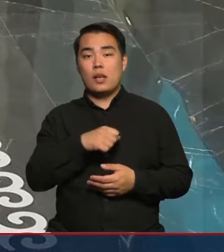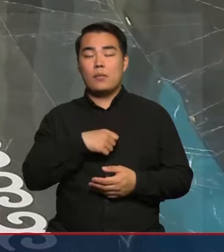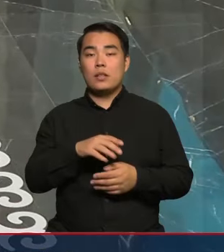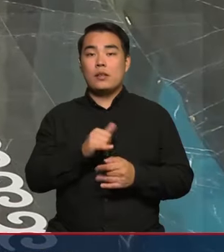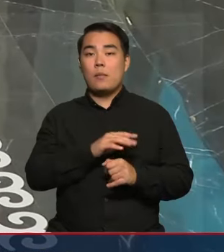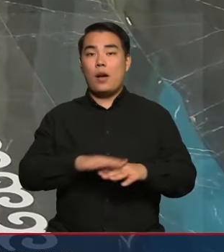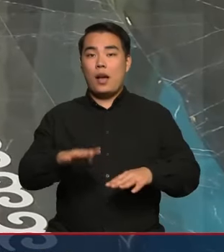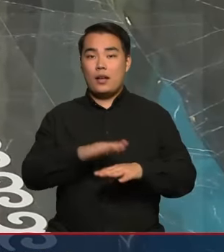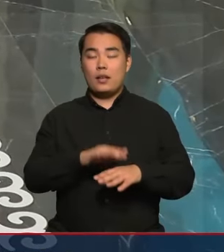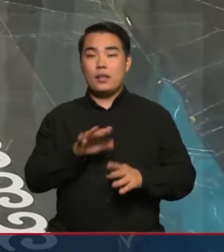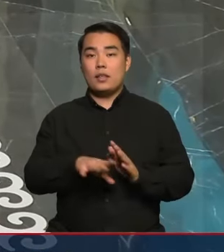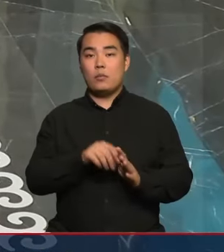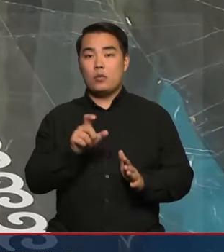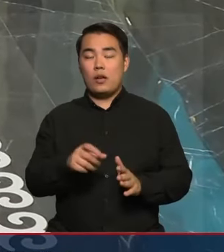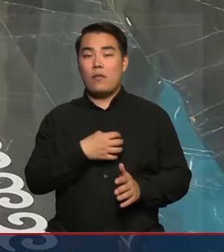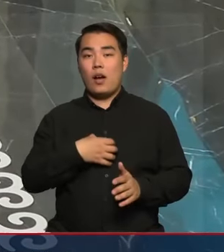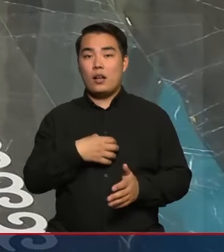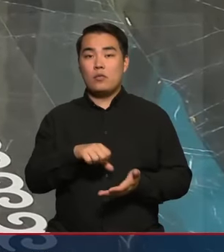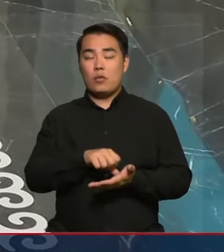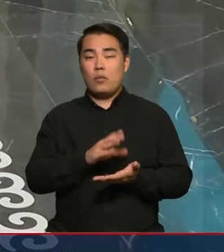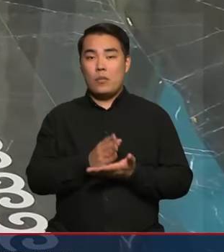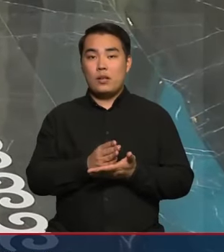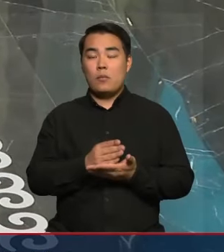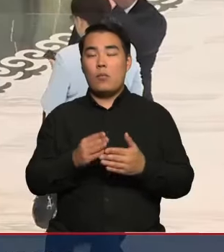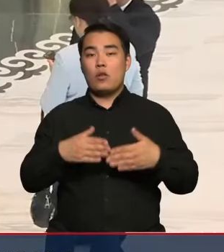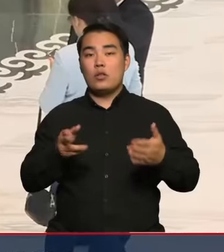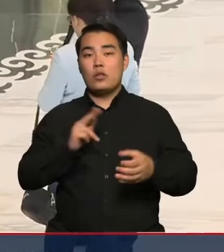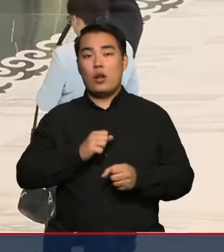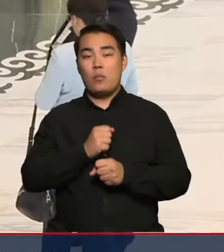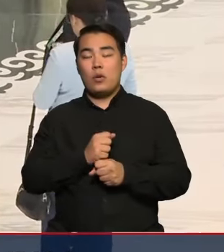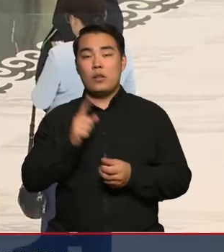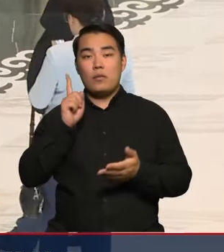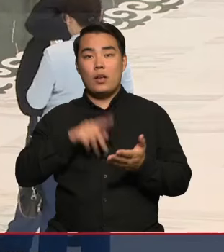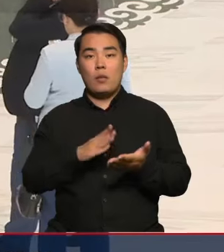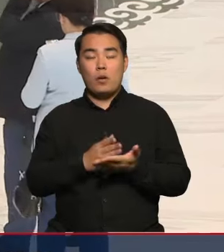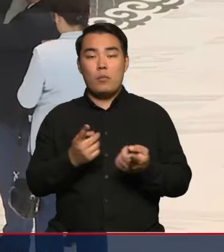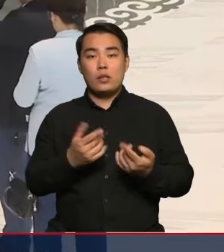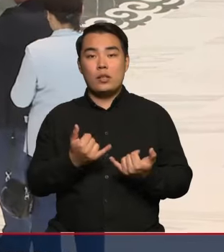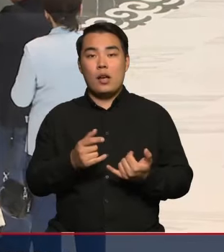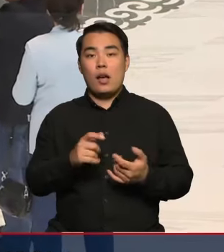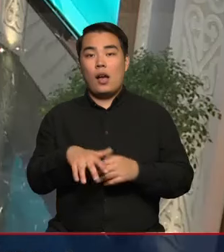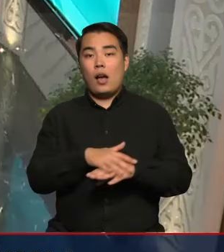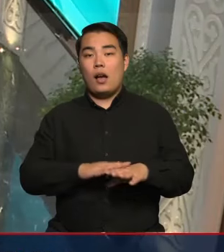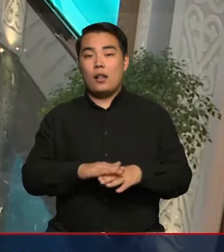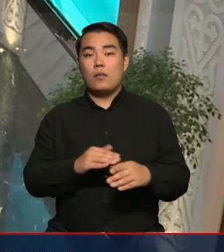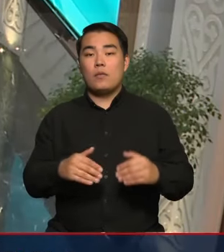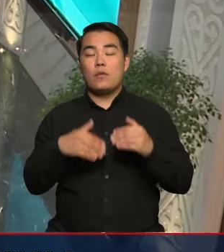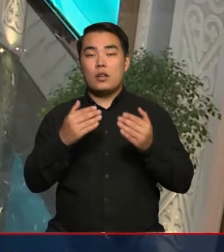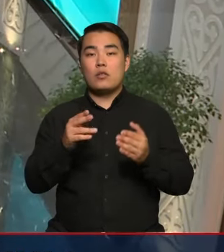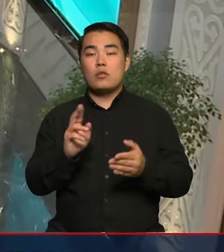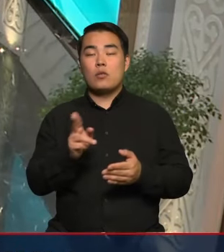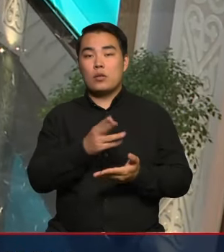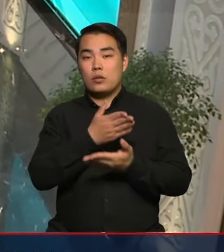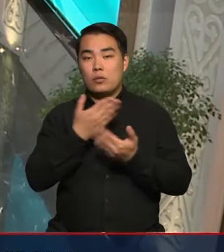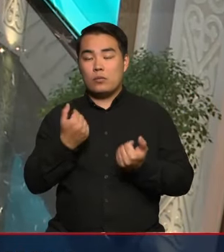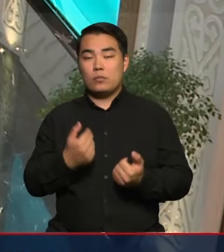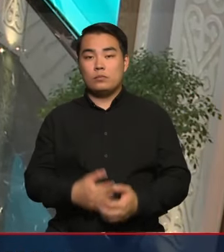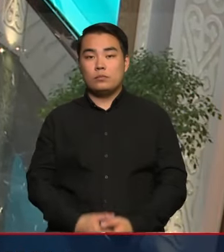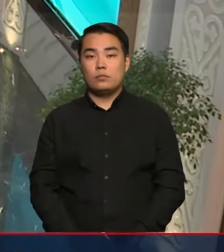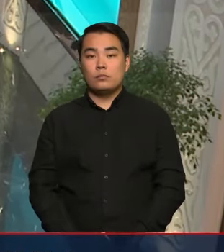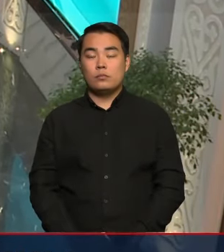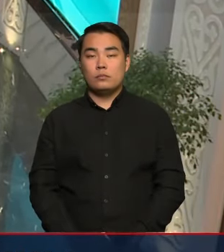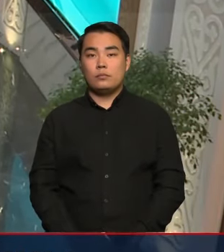депутаттар. Үлкен істер атқарады деп үміттеніп отыр. Ол үдеден шығу бәріне сын. Себебі, халықтан биік ешкім жоқ. Нысаналы Ағыл,